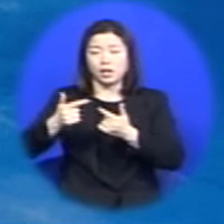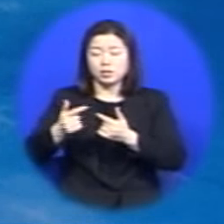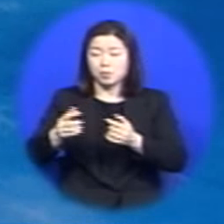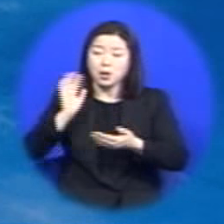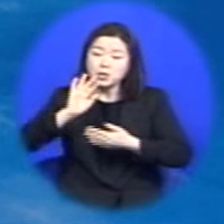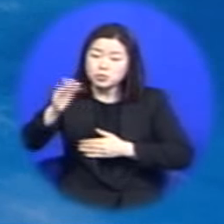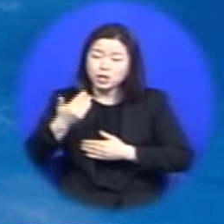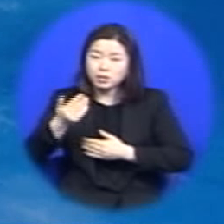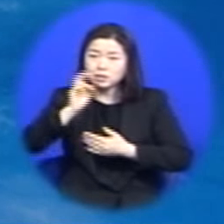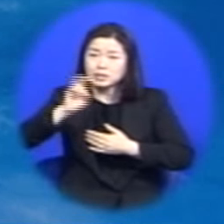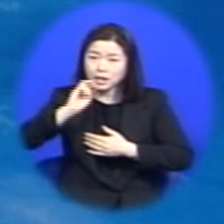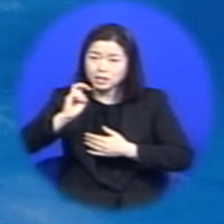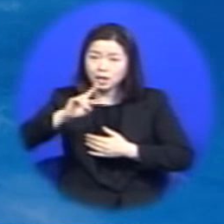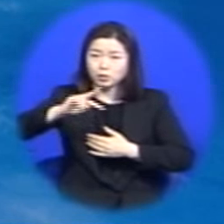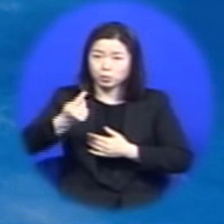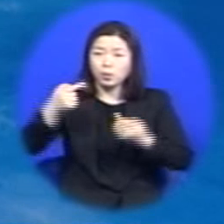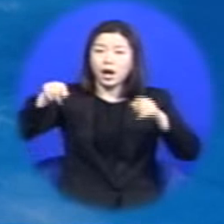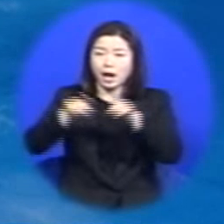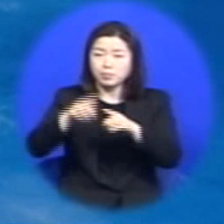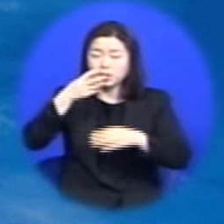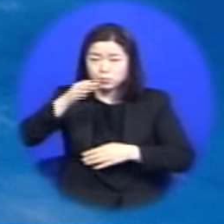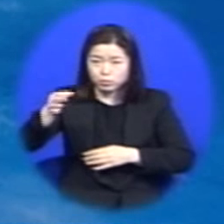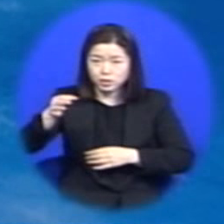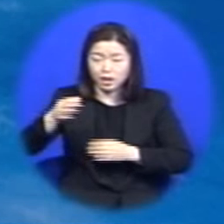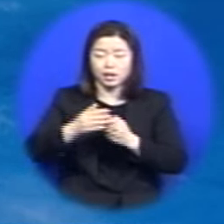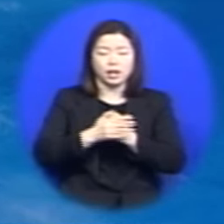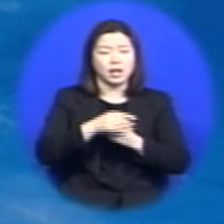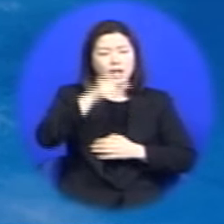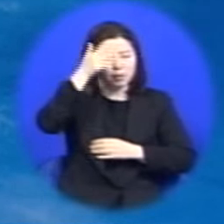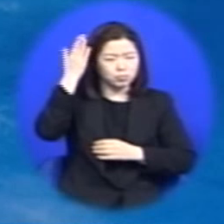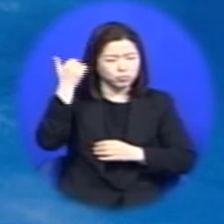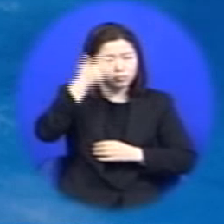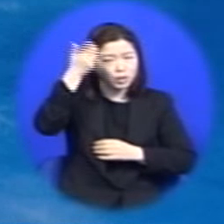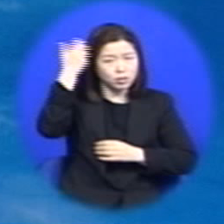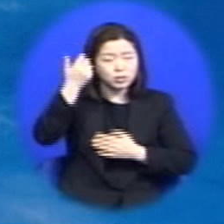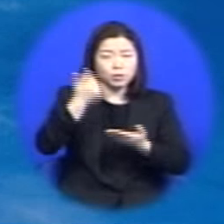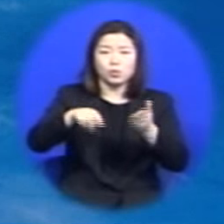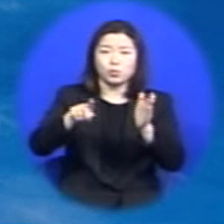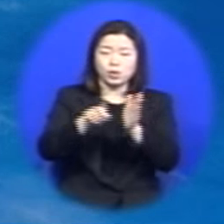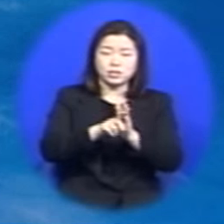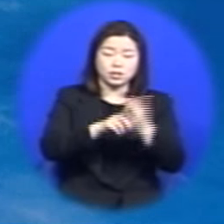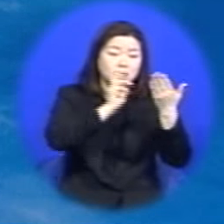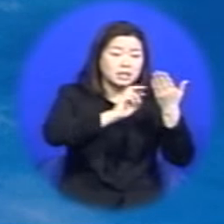영적인 예배를 드리려면 찬송가만 불러서는 너무 부족하더라고.